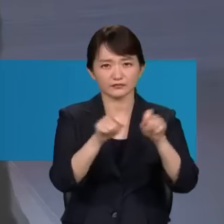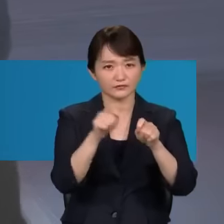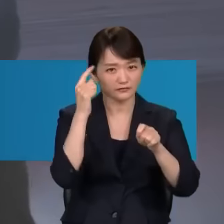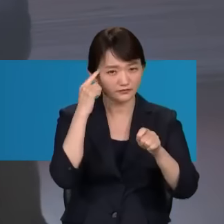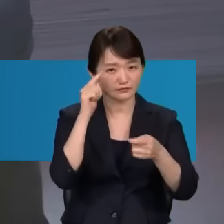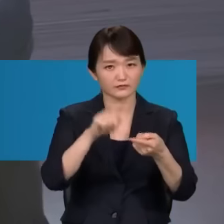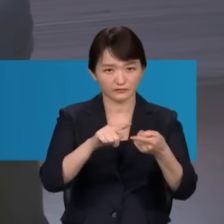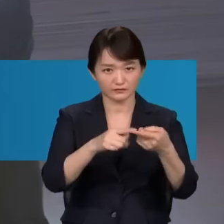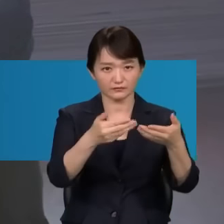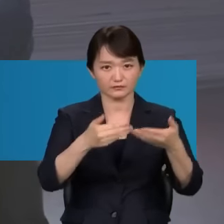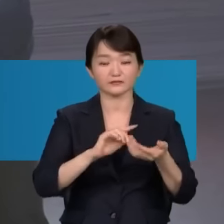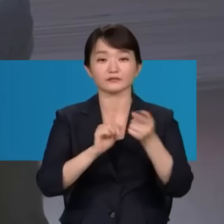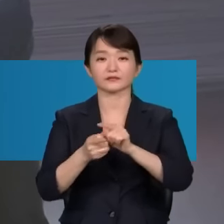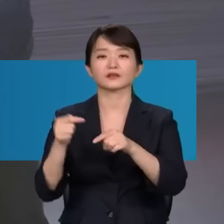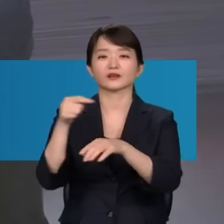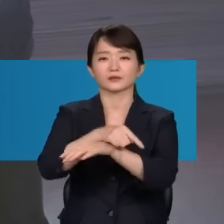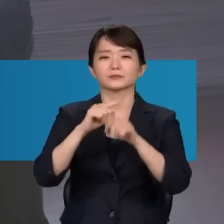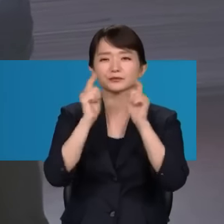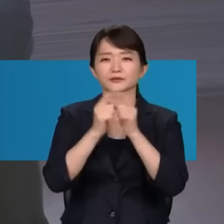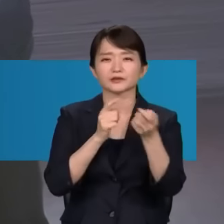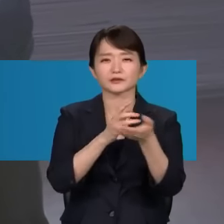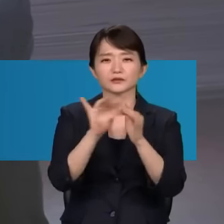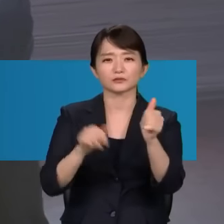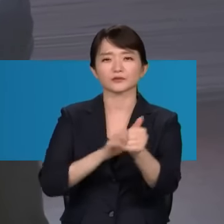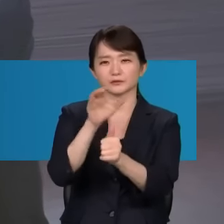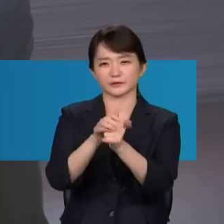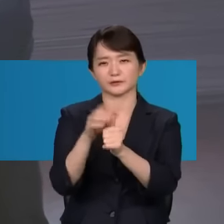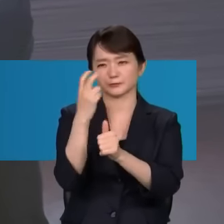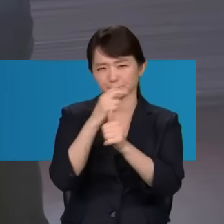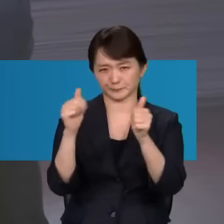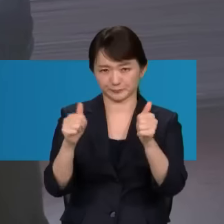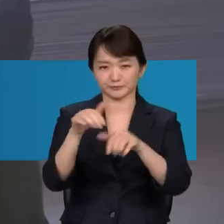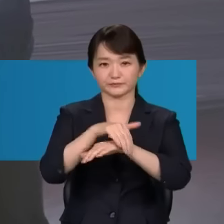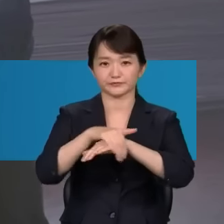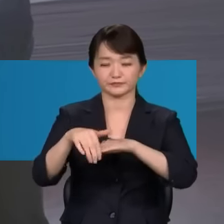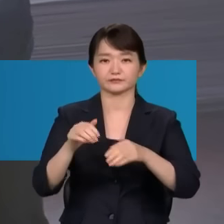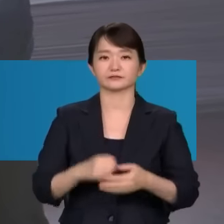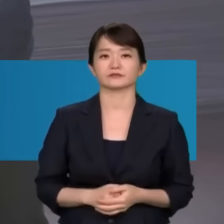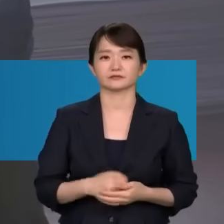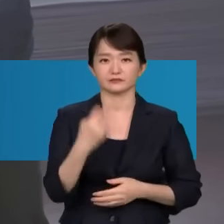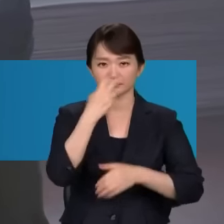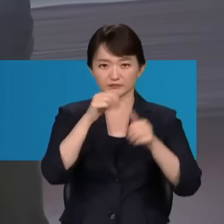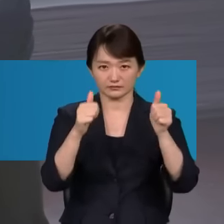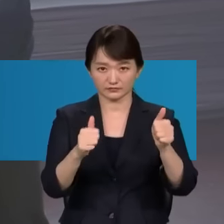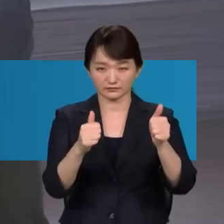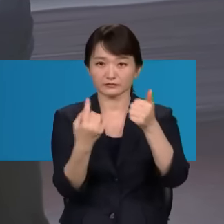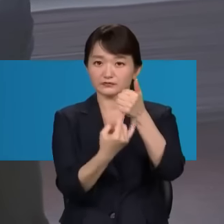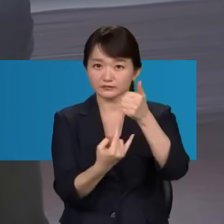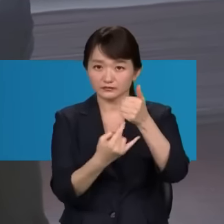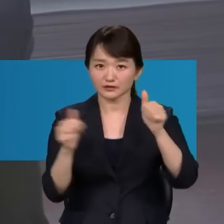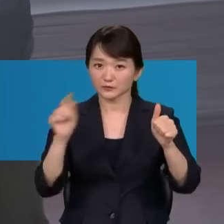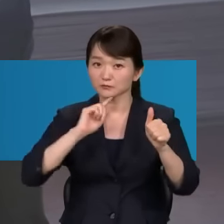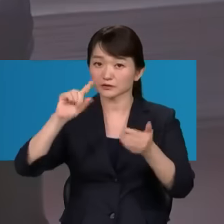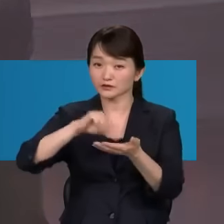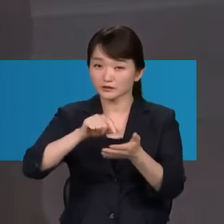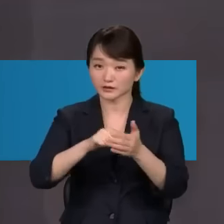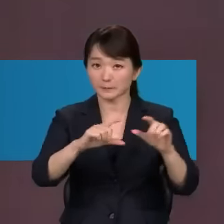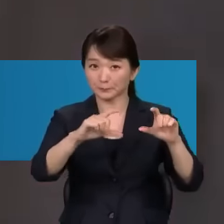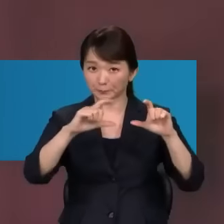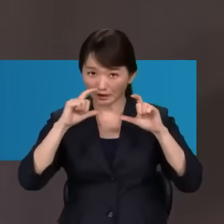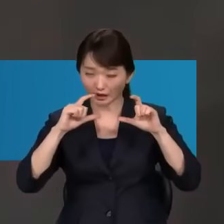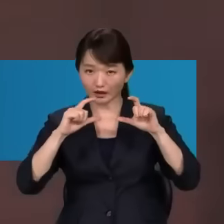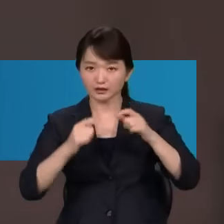외부 민간 전문가들에게 다시 심의하게 하겠다는 겁니다. 수심위에서 기소가 적절하다는 의견을 내면 이 사건은